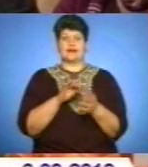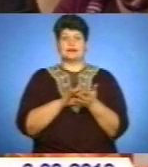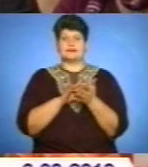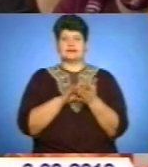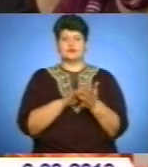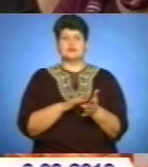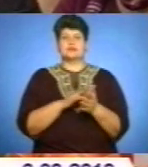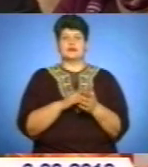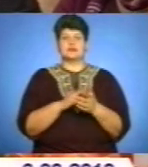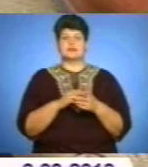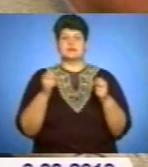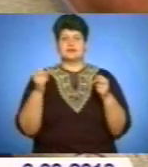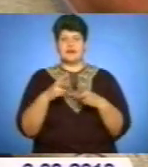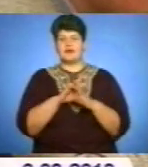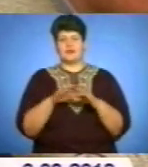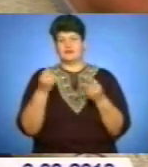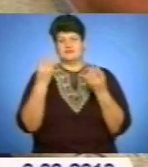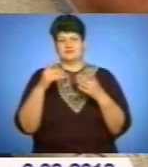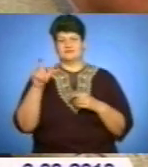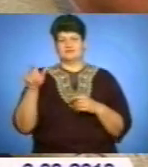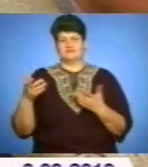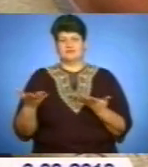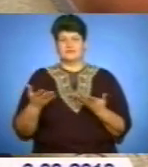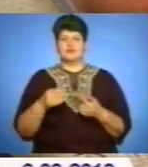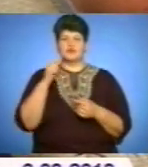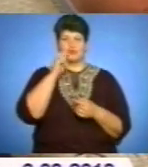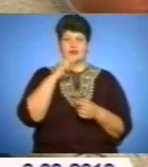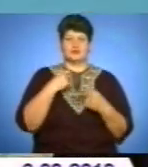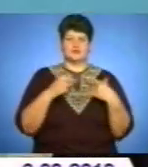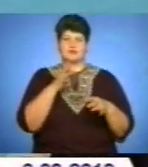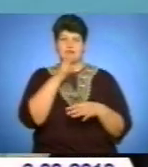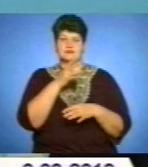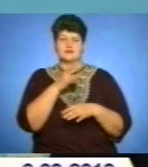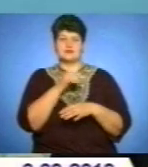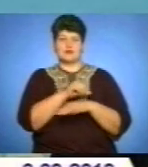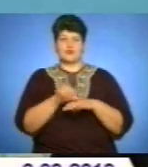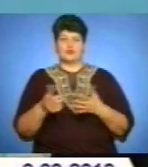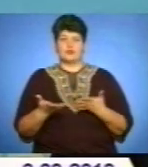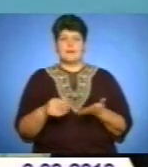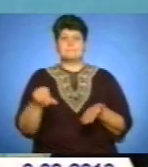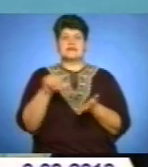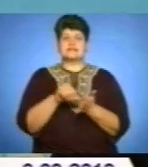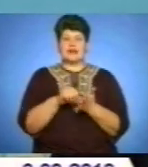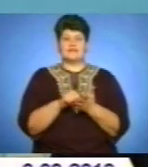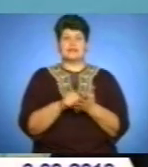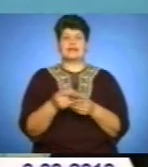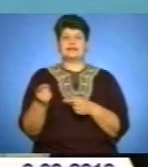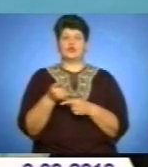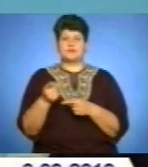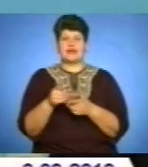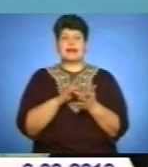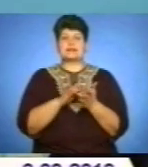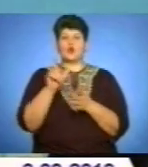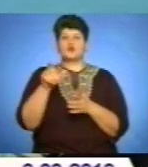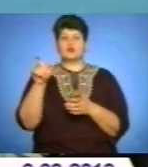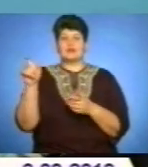акредитованими фахівцями, а не сторонніми людьми, чи то з України, чи й за кордону. Представлення Тернопільщини екскурсоводами, які